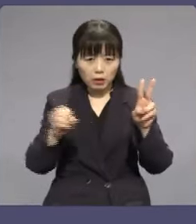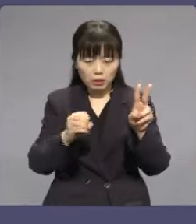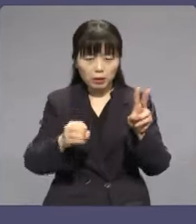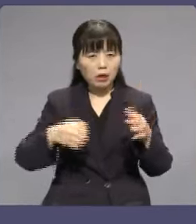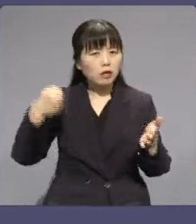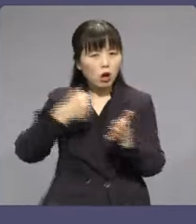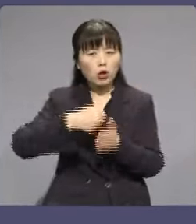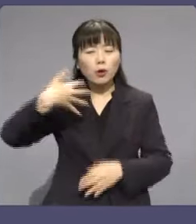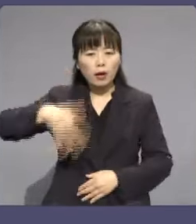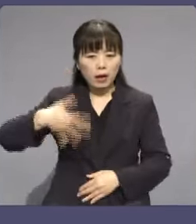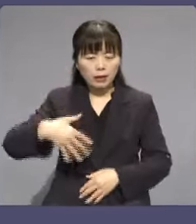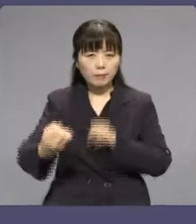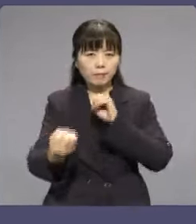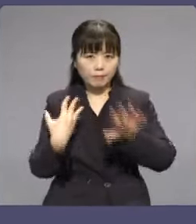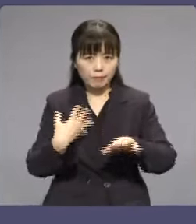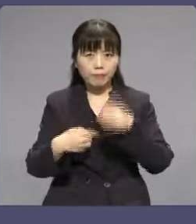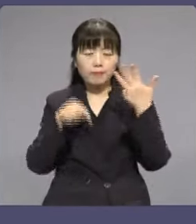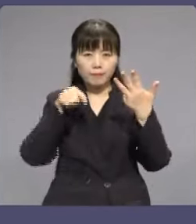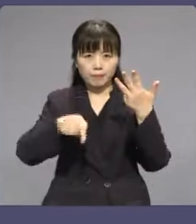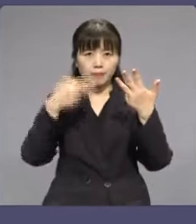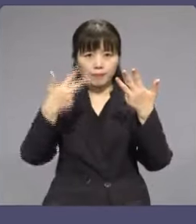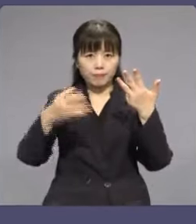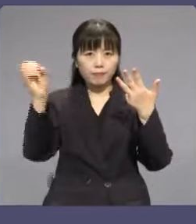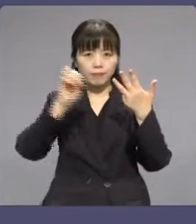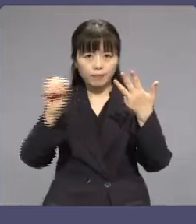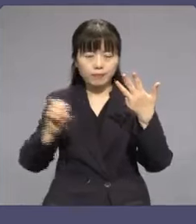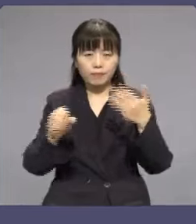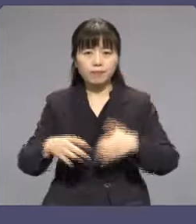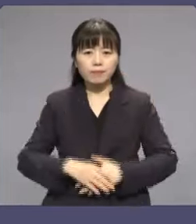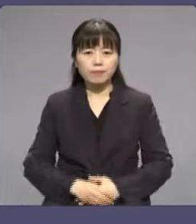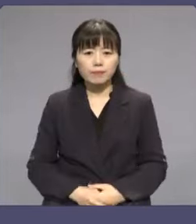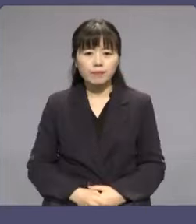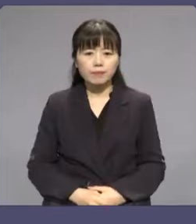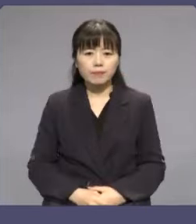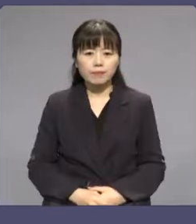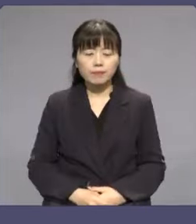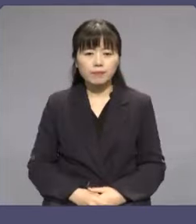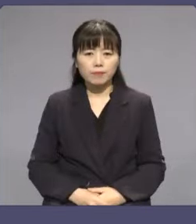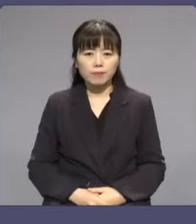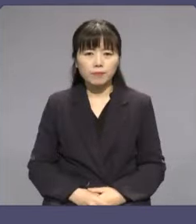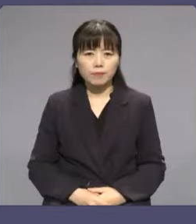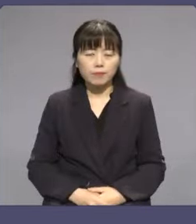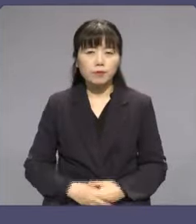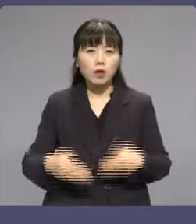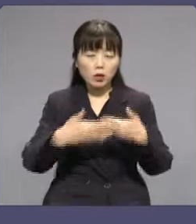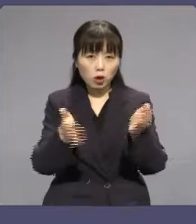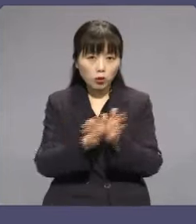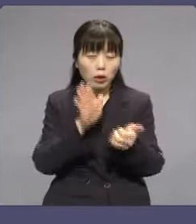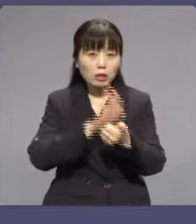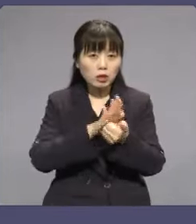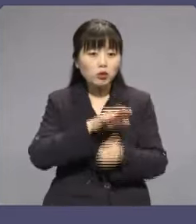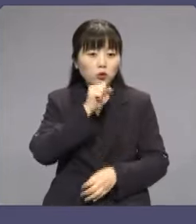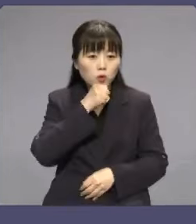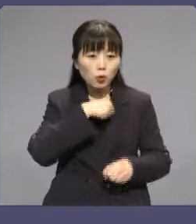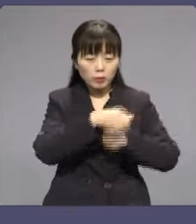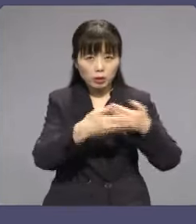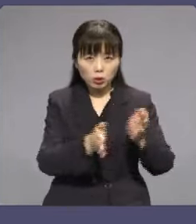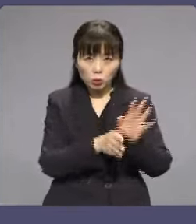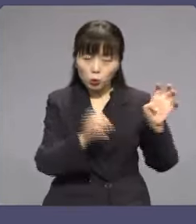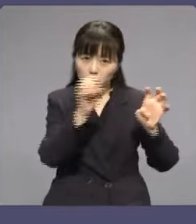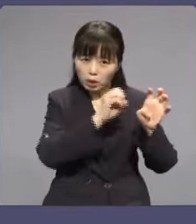아직 결정하지 않았다는 응답도 88.7% 나타났습니다 정당 지지도는 민주당